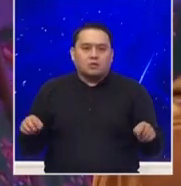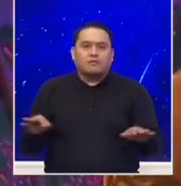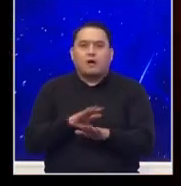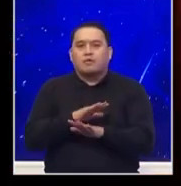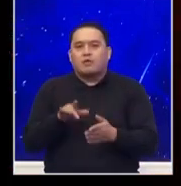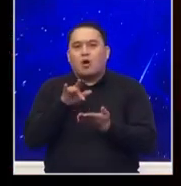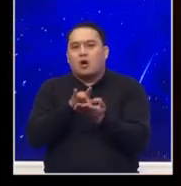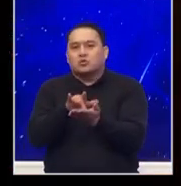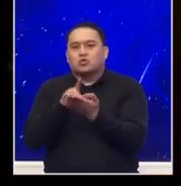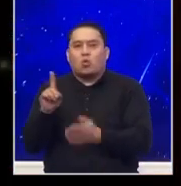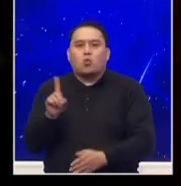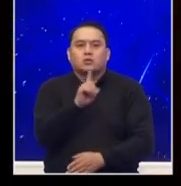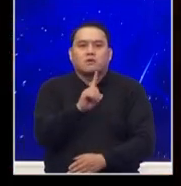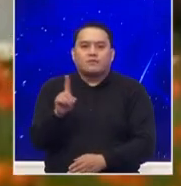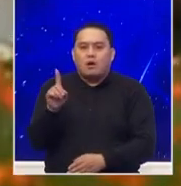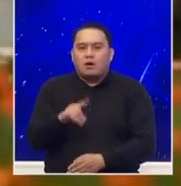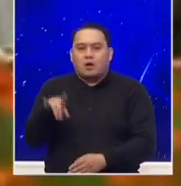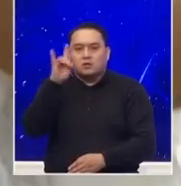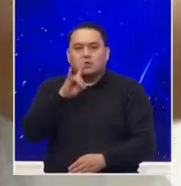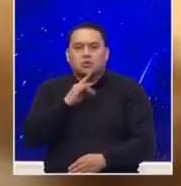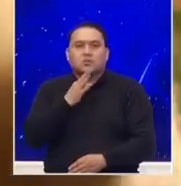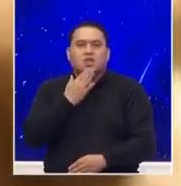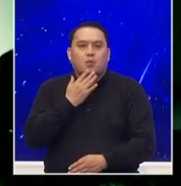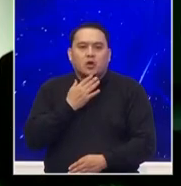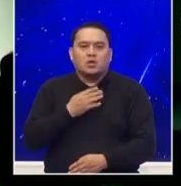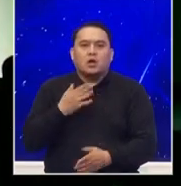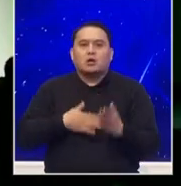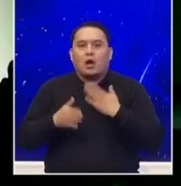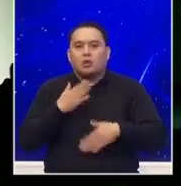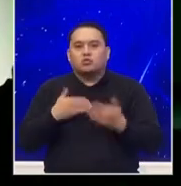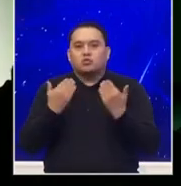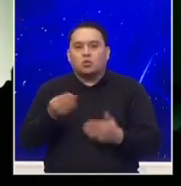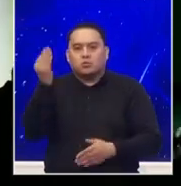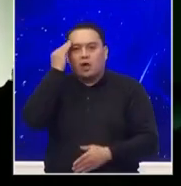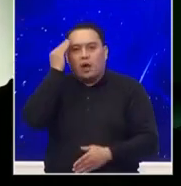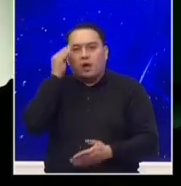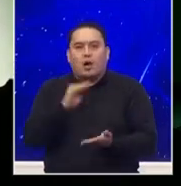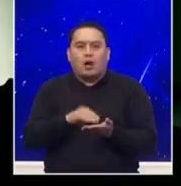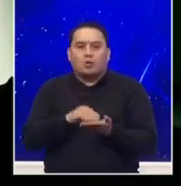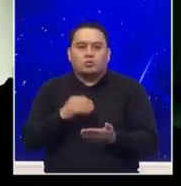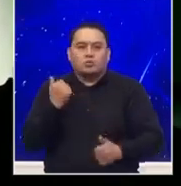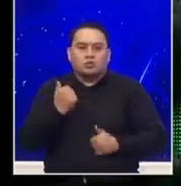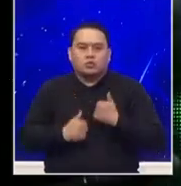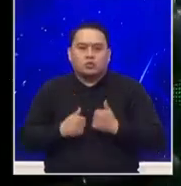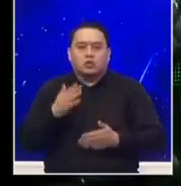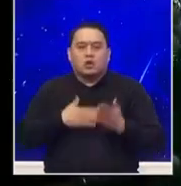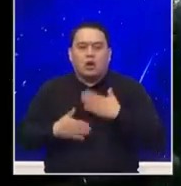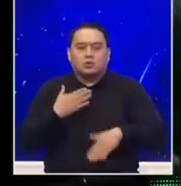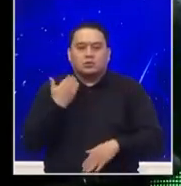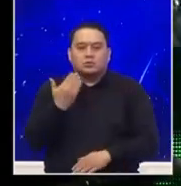концертов, гастроли не только по родной стране, но и за рубежом. Отрадно, что сегодня его талант оценили по достоинству, радуется